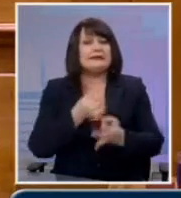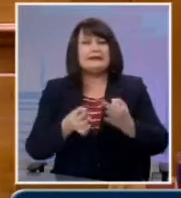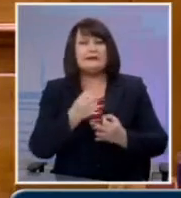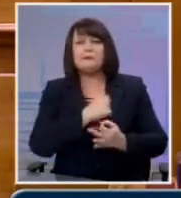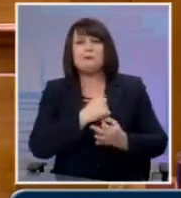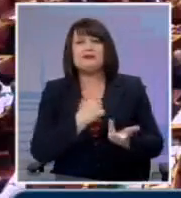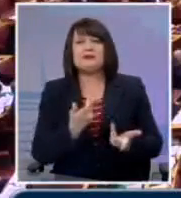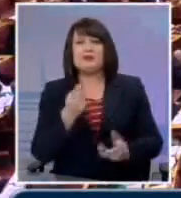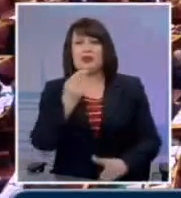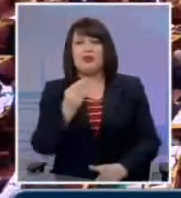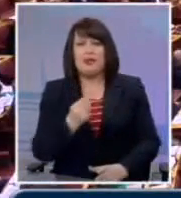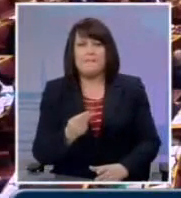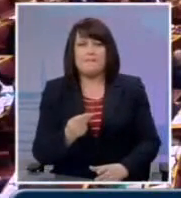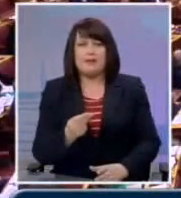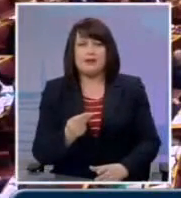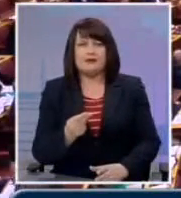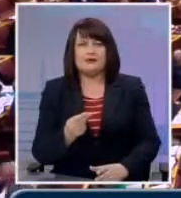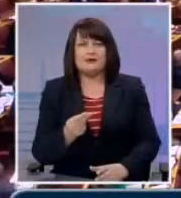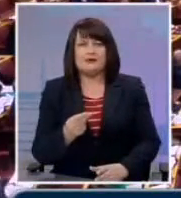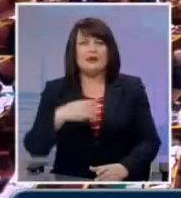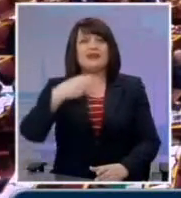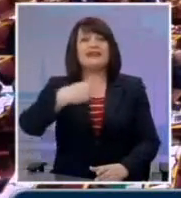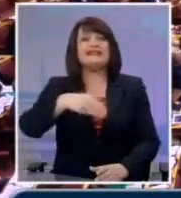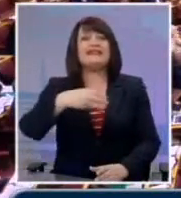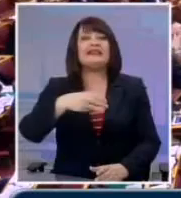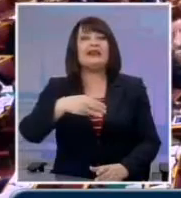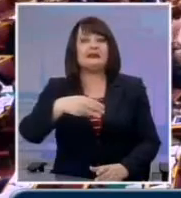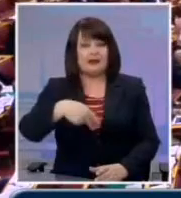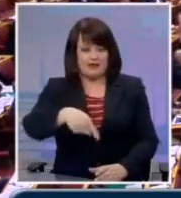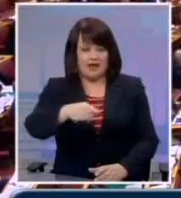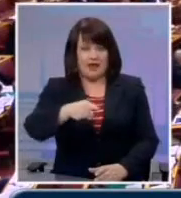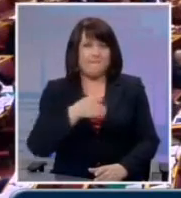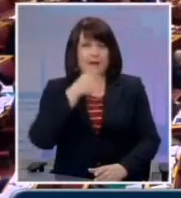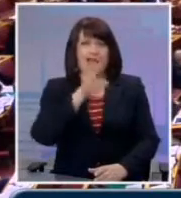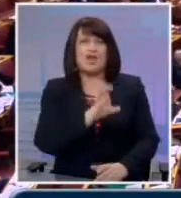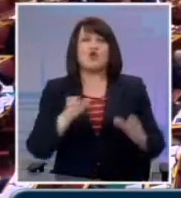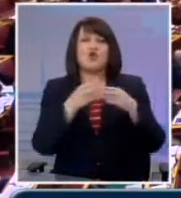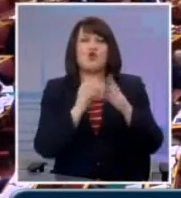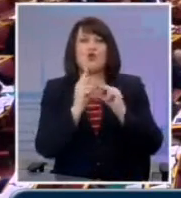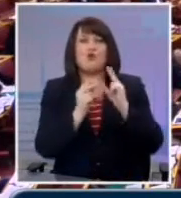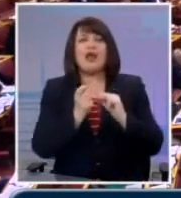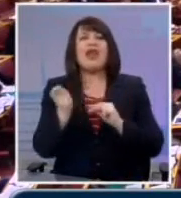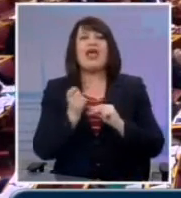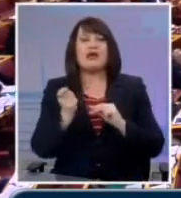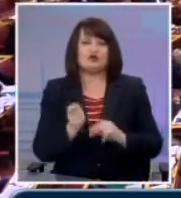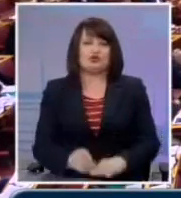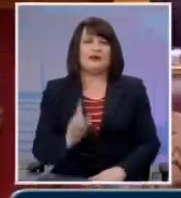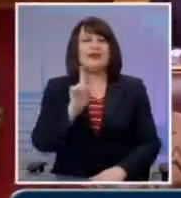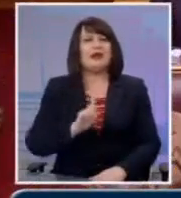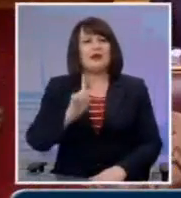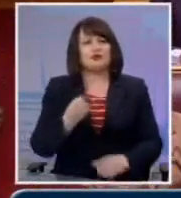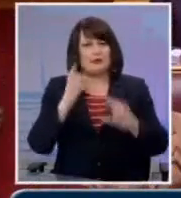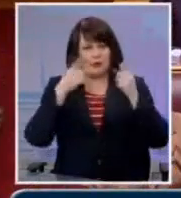τα θέματα που έρχομαστε να αποφασίσουμε την Τρίτη, το θέμα του χρέους. Με προσοχή άκουσα τον αρχηγό της αξιωματικής